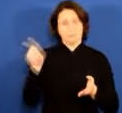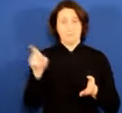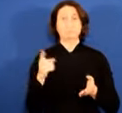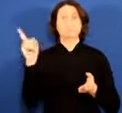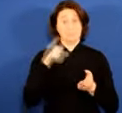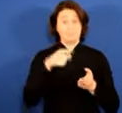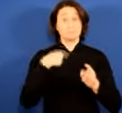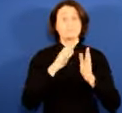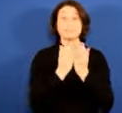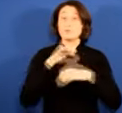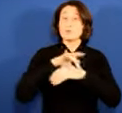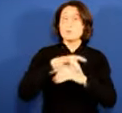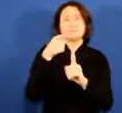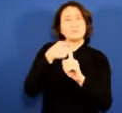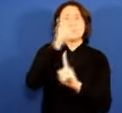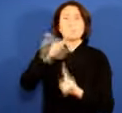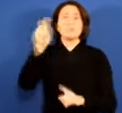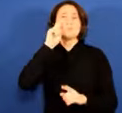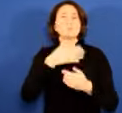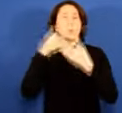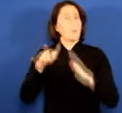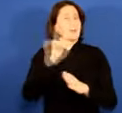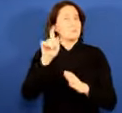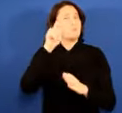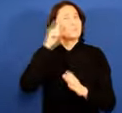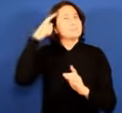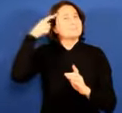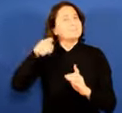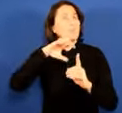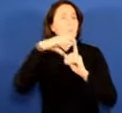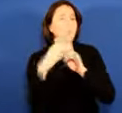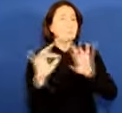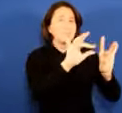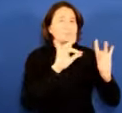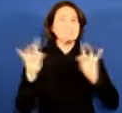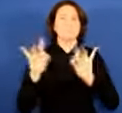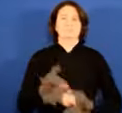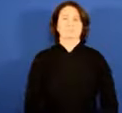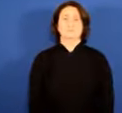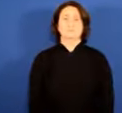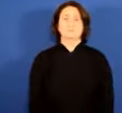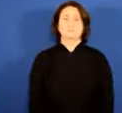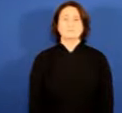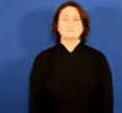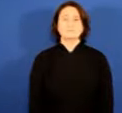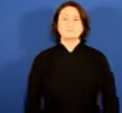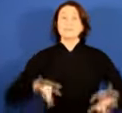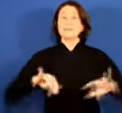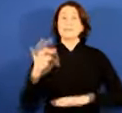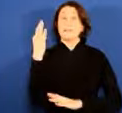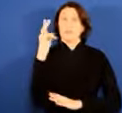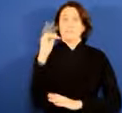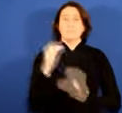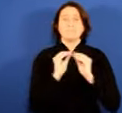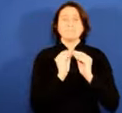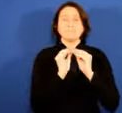mahastizaintzaren eta ardogintzaren aberastasunari lotutako turismoa sustatzea da. Eta bide batez, gure gastronomia, kultura eta